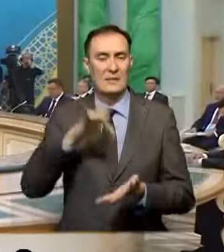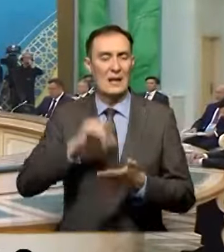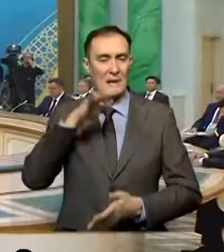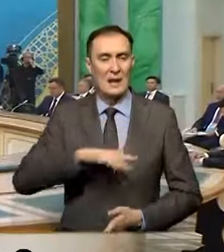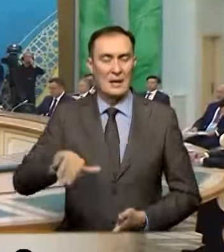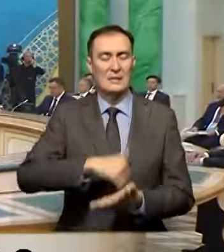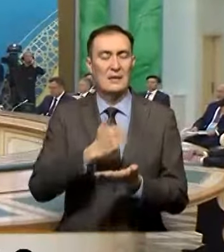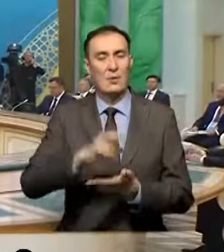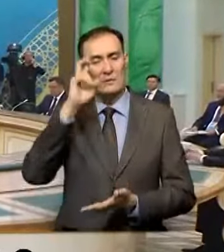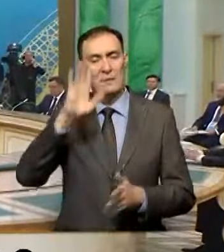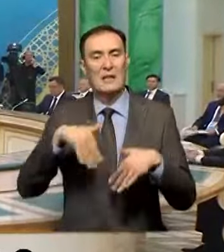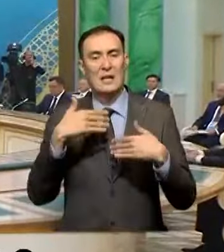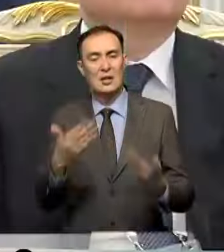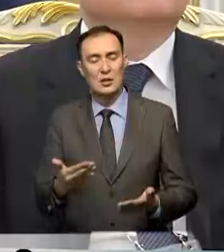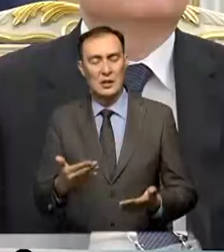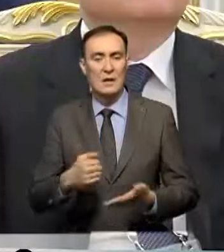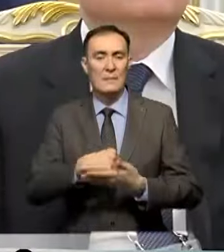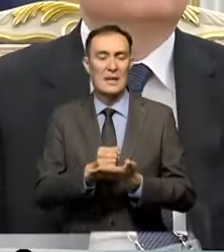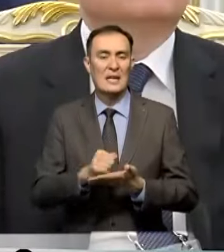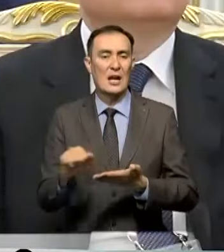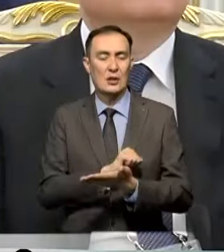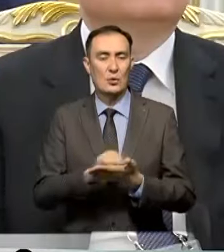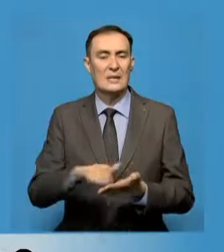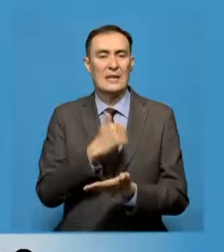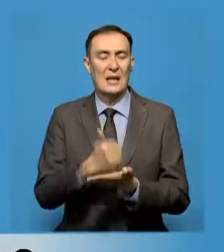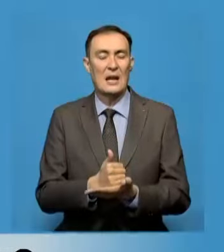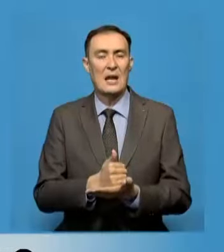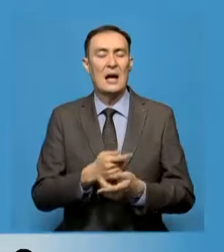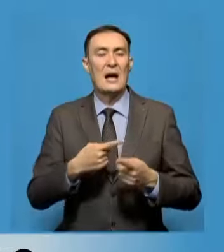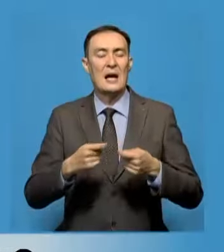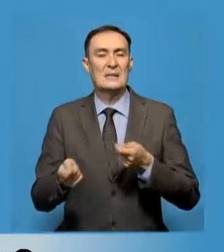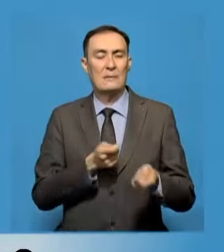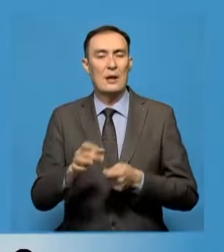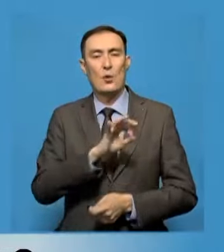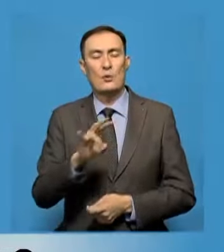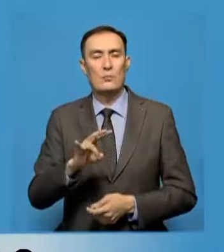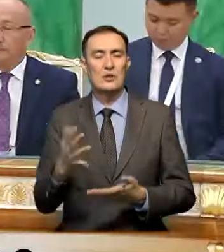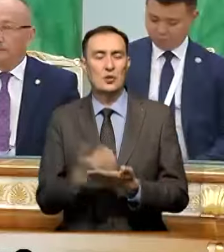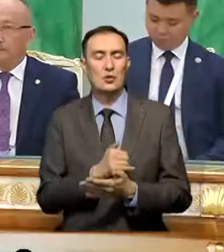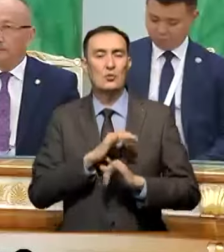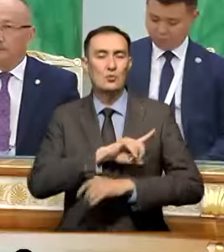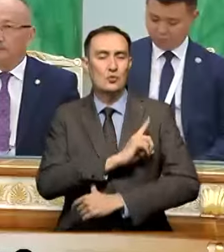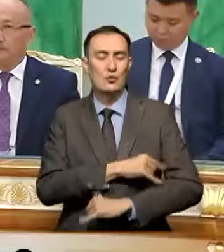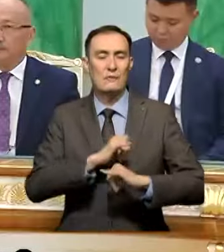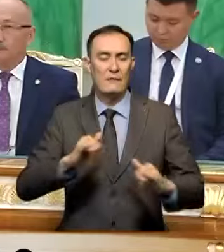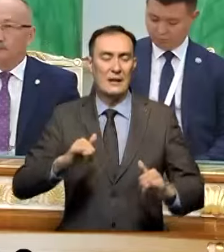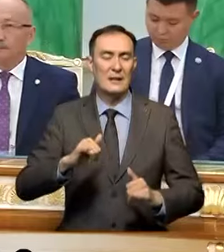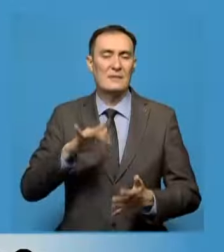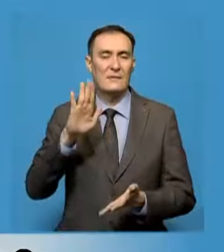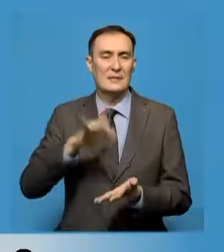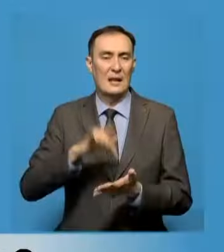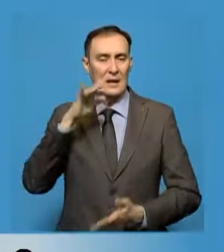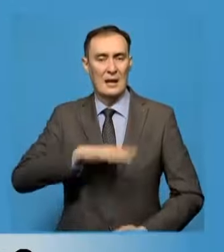Глава государства предложил инициировать принятие резолюции Генассамблеи ООН по достижению цели устойчивого развития в Центральной